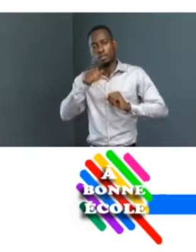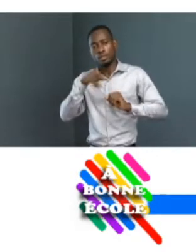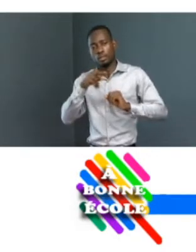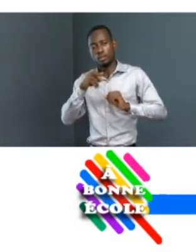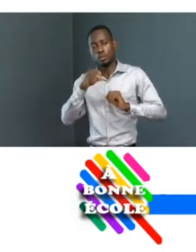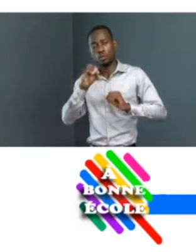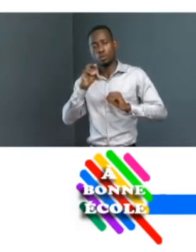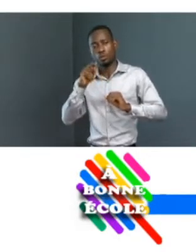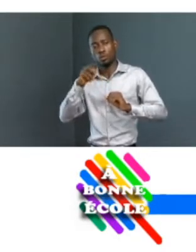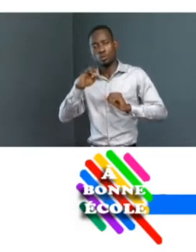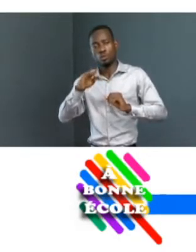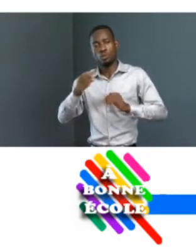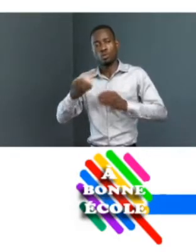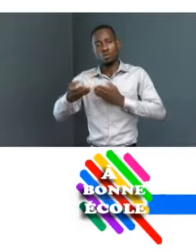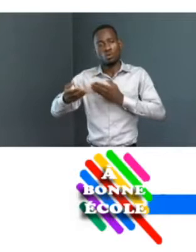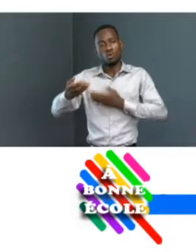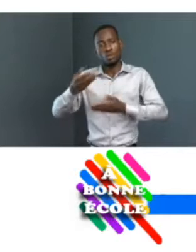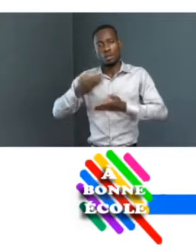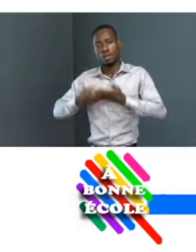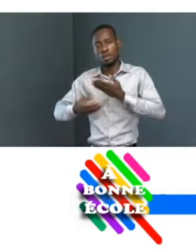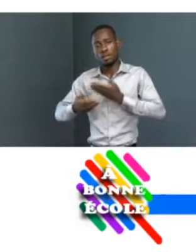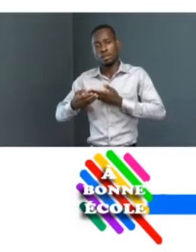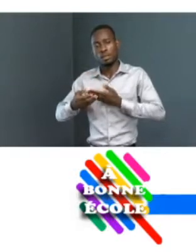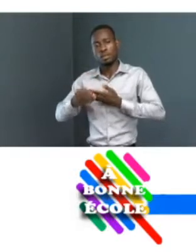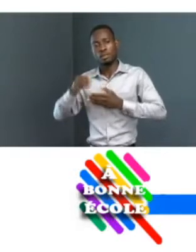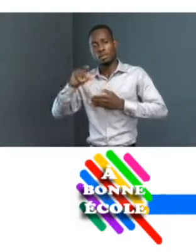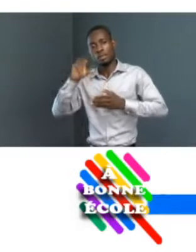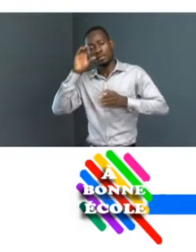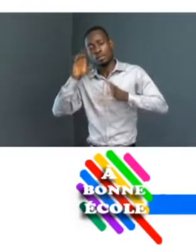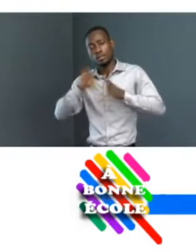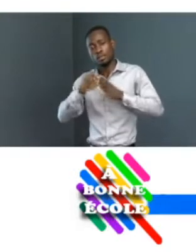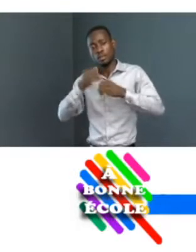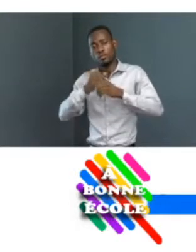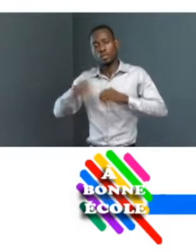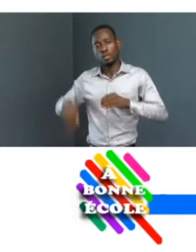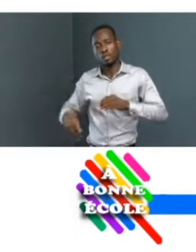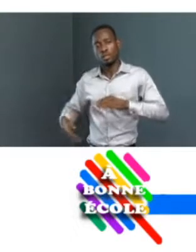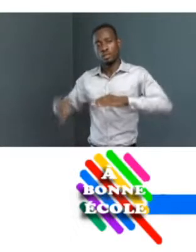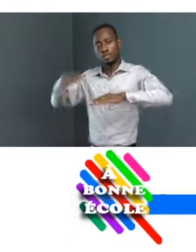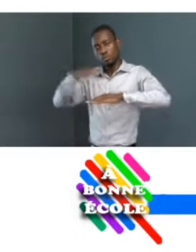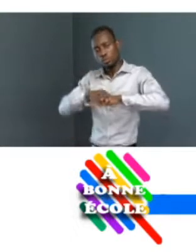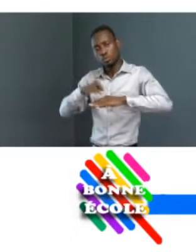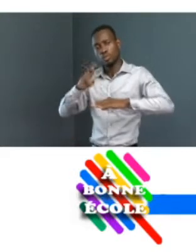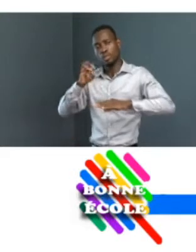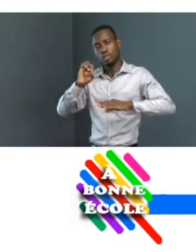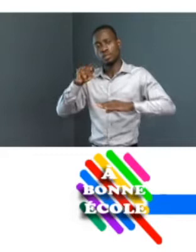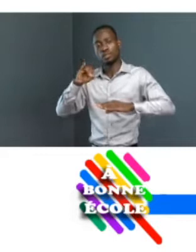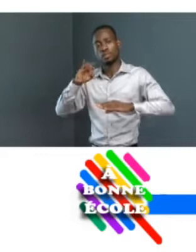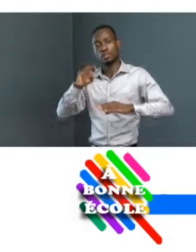pour amener l'image formée en arrière sur la rétine. Donc, l'accommodation est